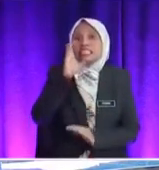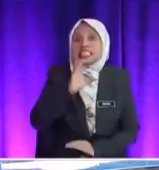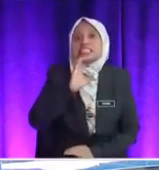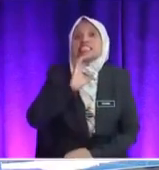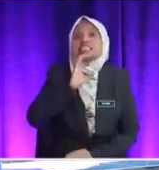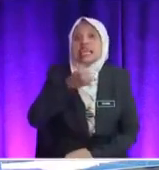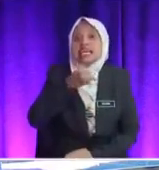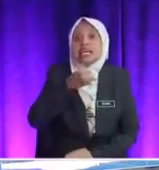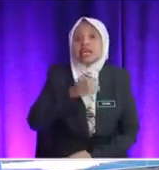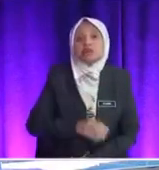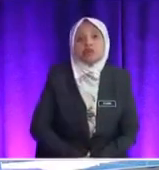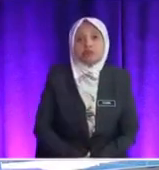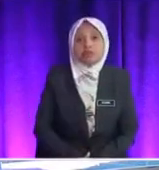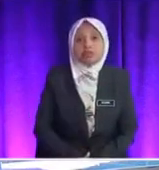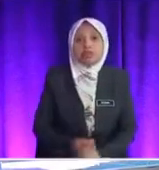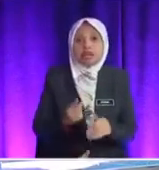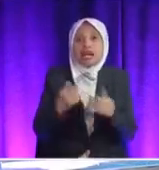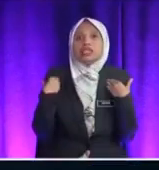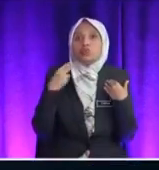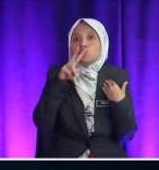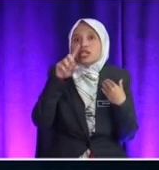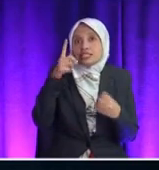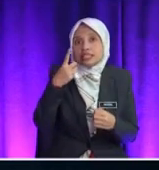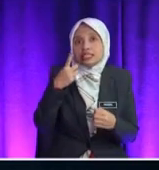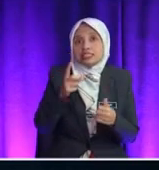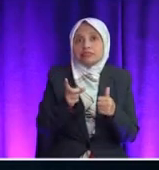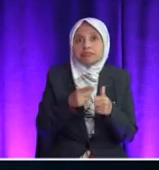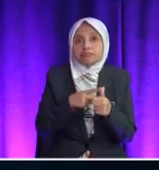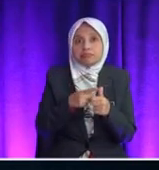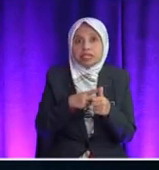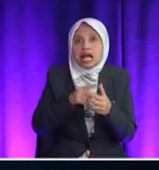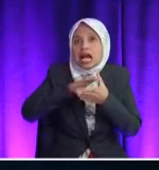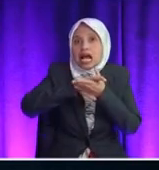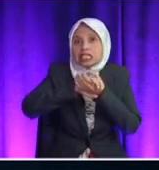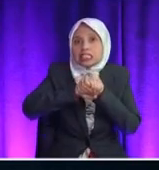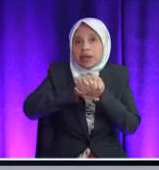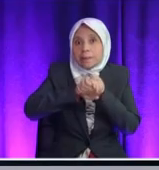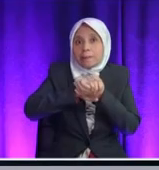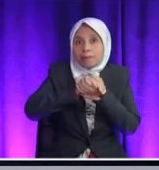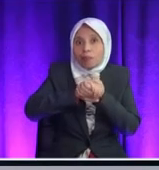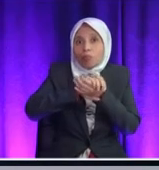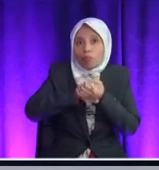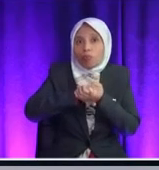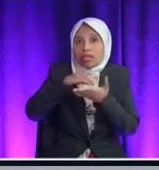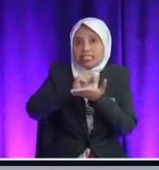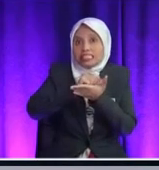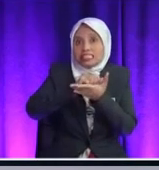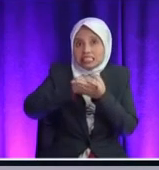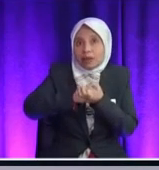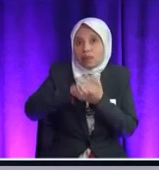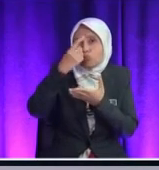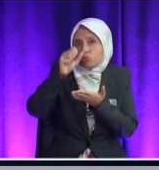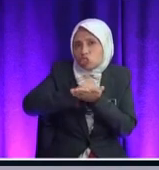kita akan gunakan oke cuaca yang kita duet saja yaitu tempura ataupun sabun cuci yang